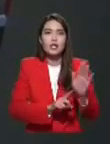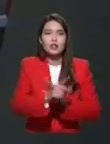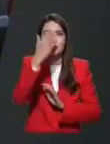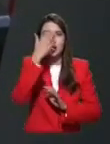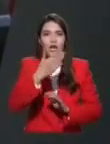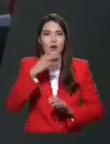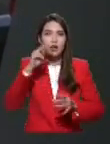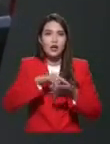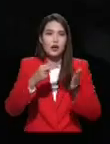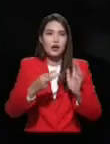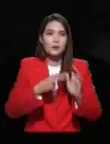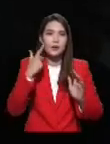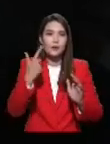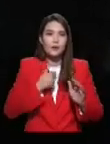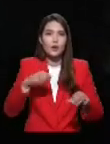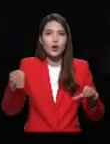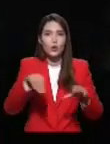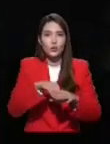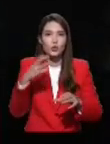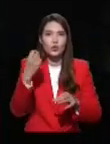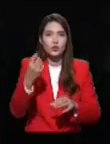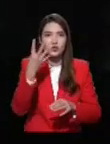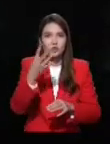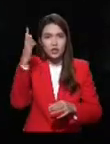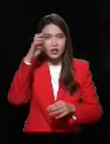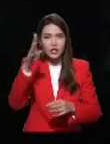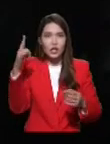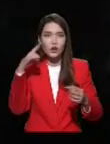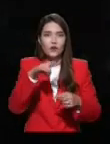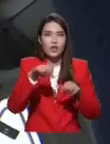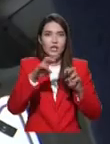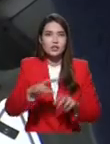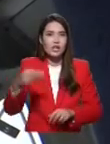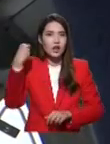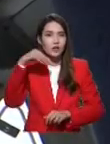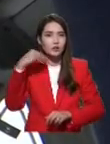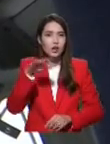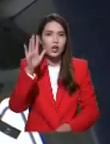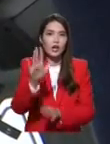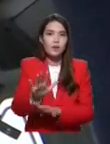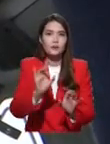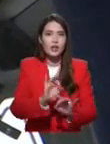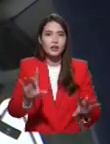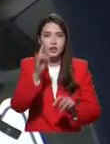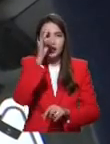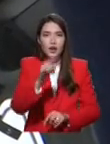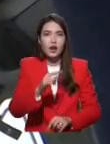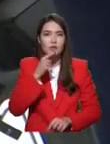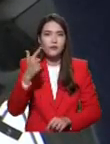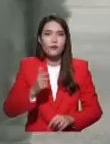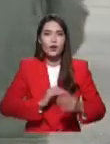слову, в планах военного вуза закупить еще 4 современных воздушных судна. Напомню, Касым-Жомарт Токаев поручил сделать казахстанскую